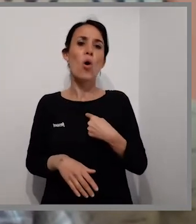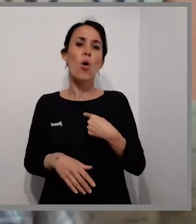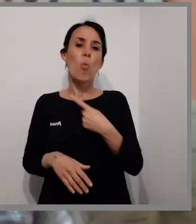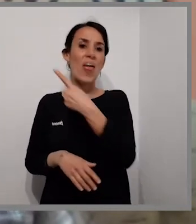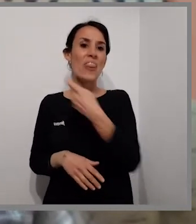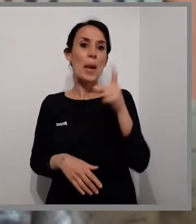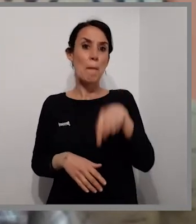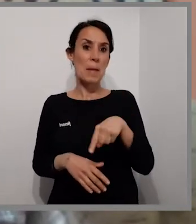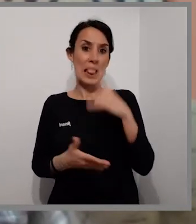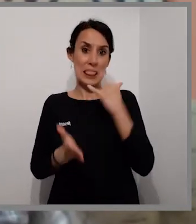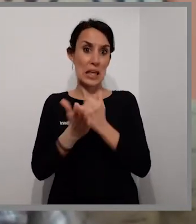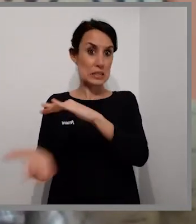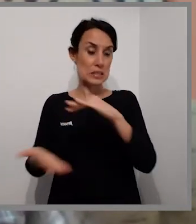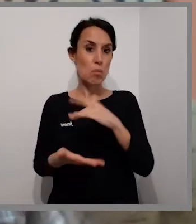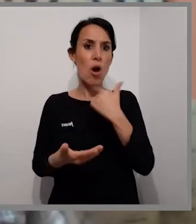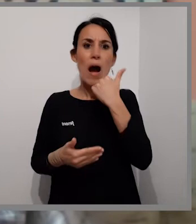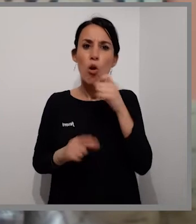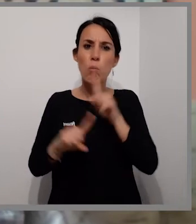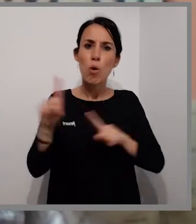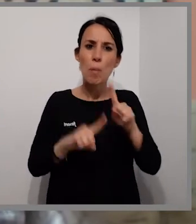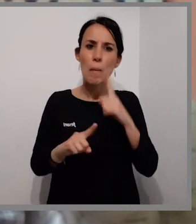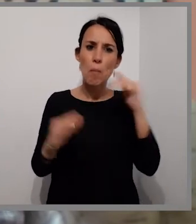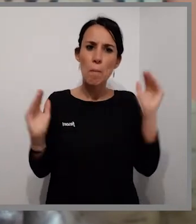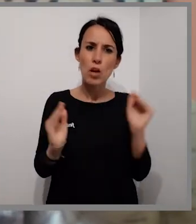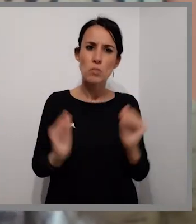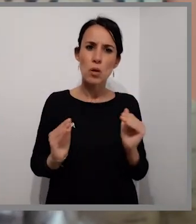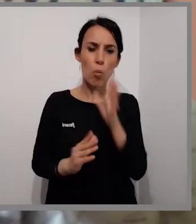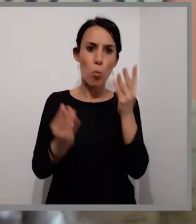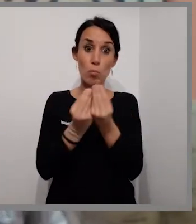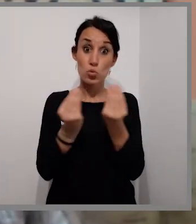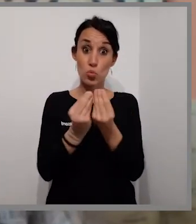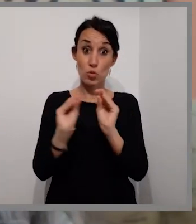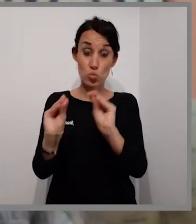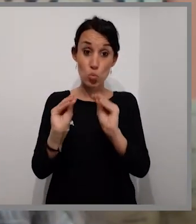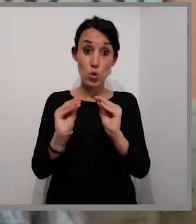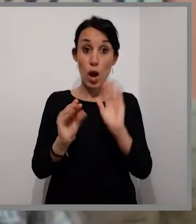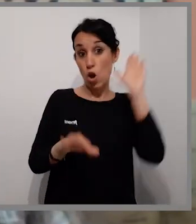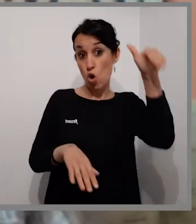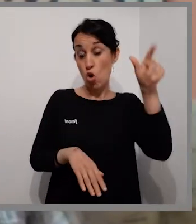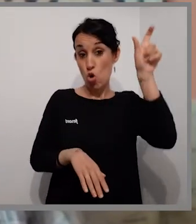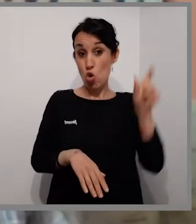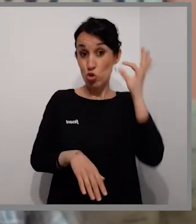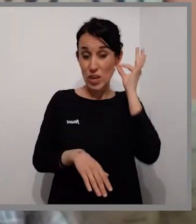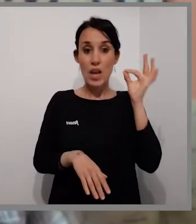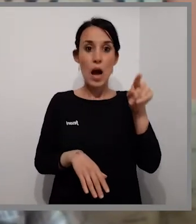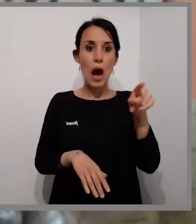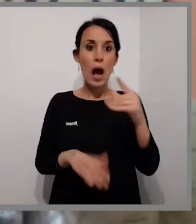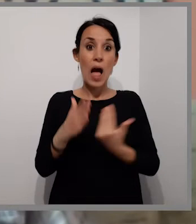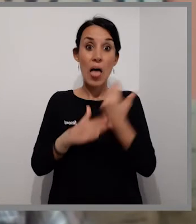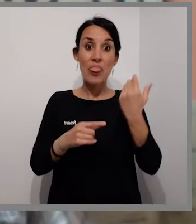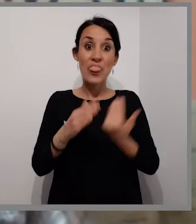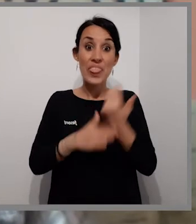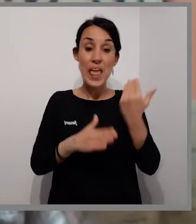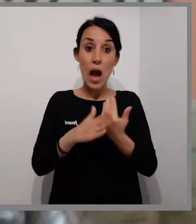100.000 tests, però volíem saber si està algun problema perquè, clar, les xifres que donen vostès i la seva consellera diària